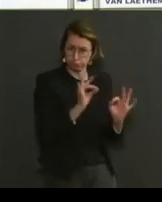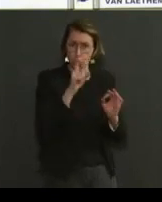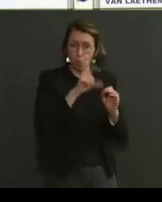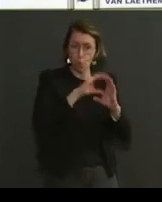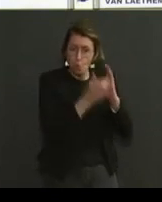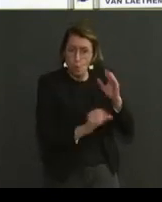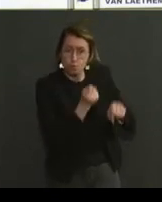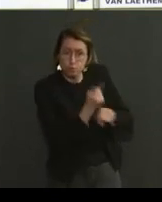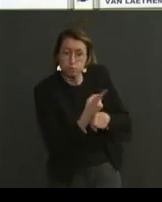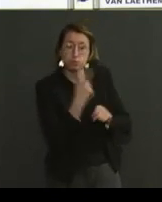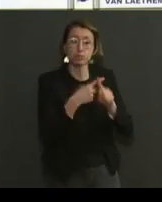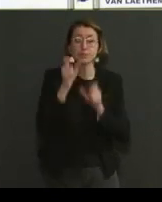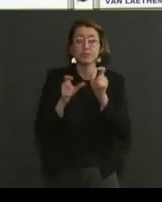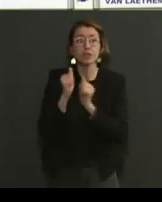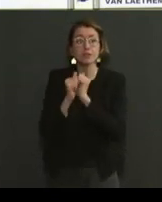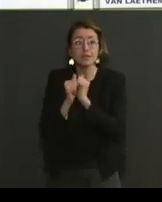cas positifs.